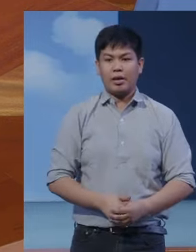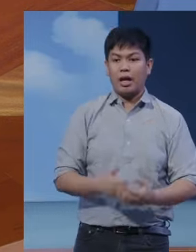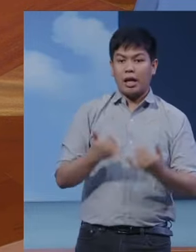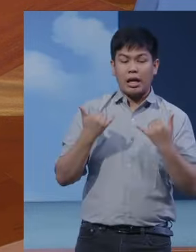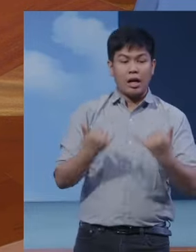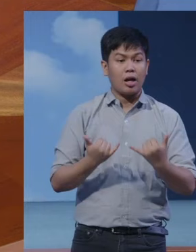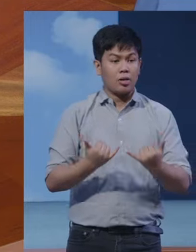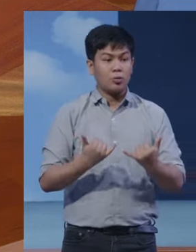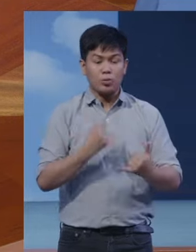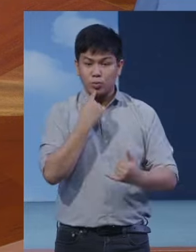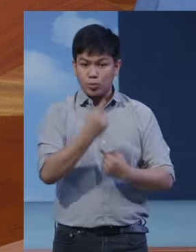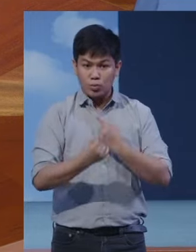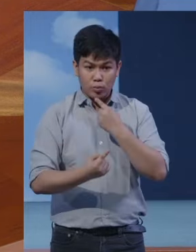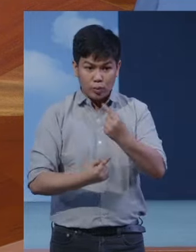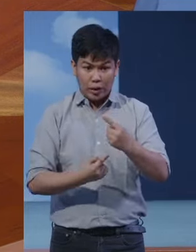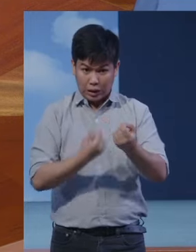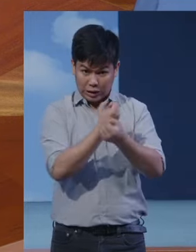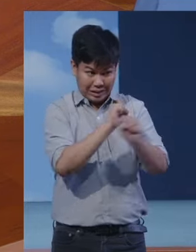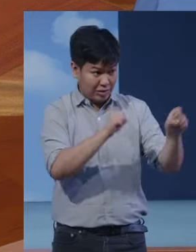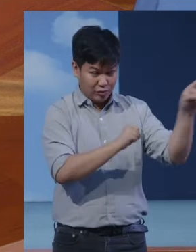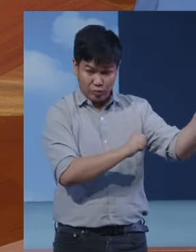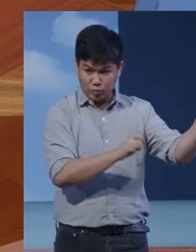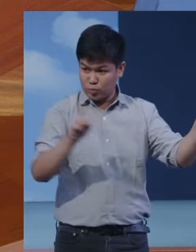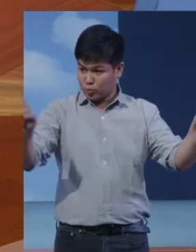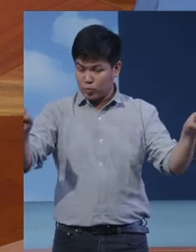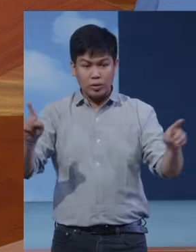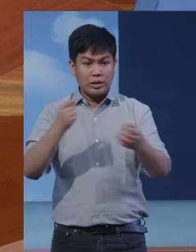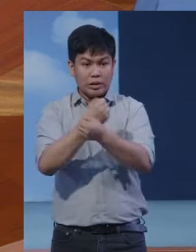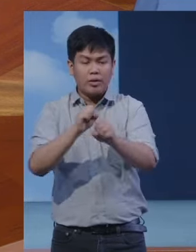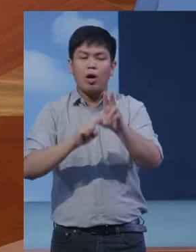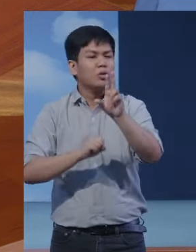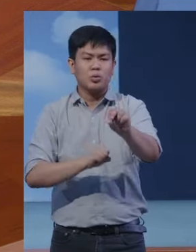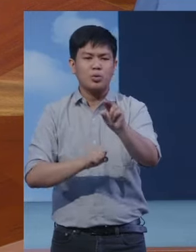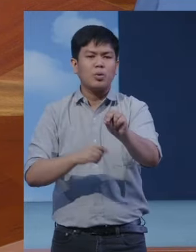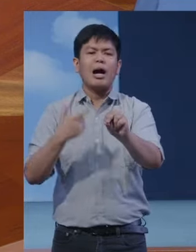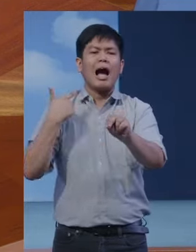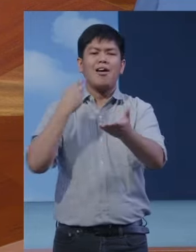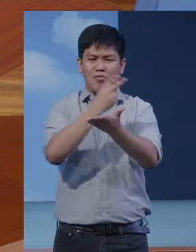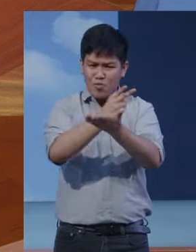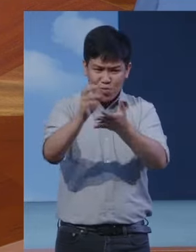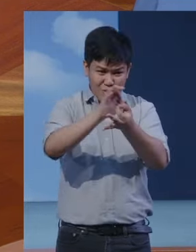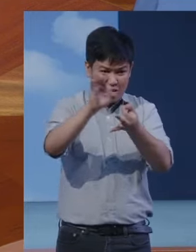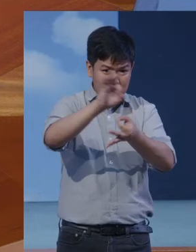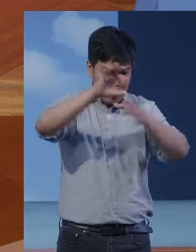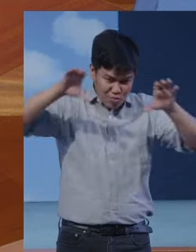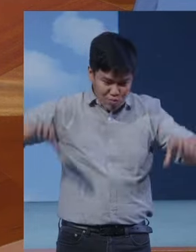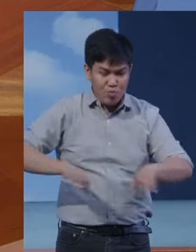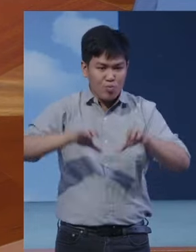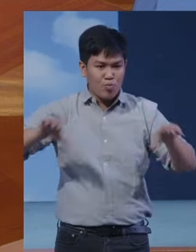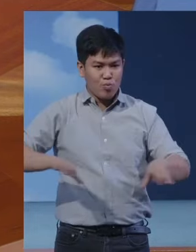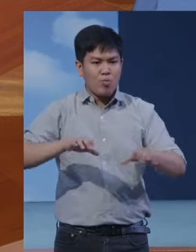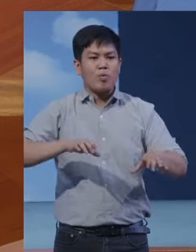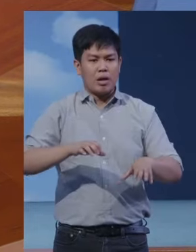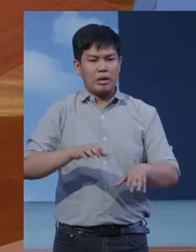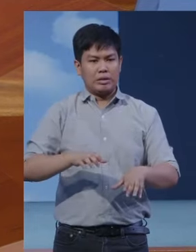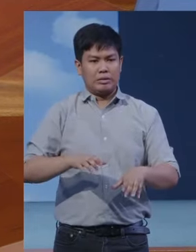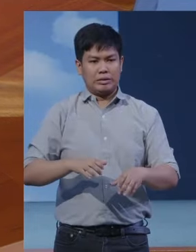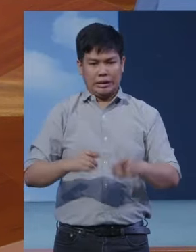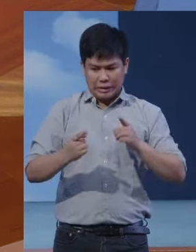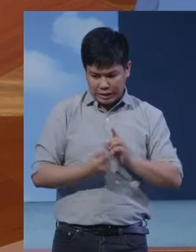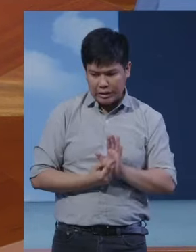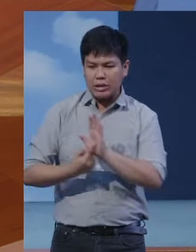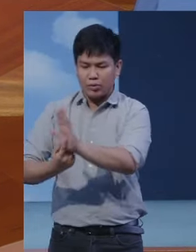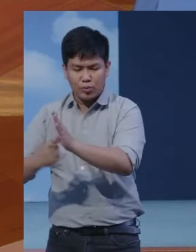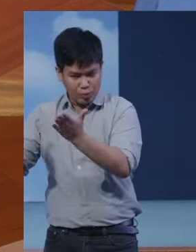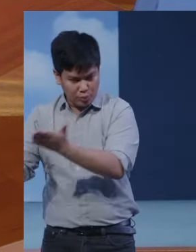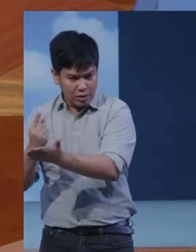automatically sav ba siya Hindi meron pong sanctifying work ang Holy Spirit dahil Iyung Holy Spirit nasa wife niya o dahil